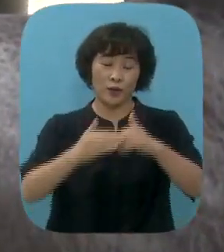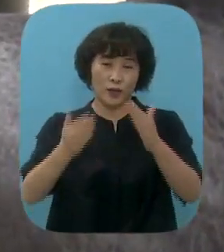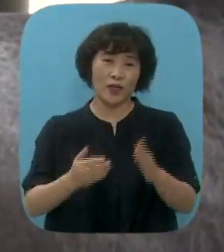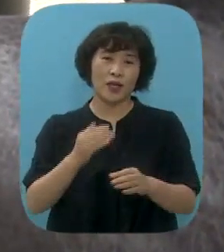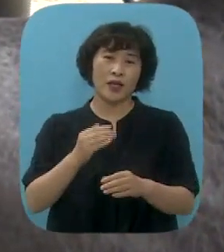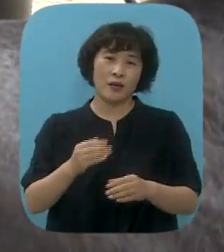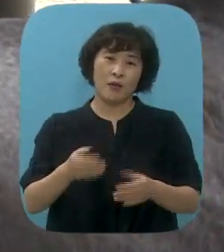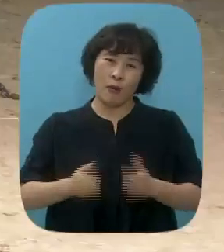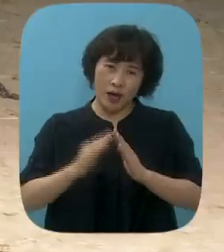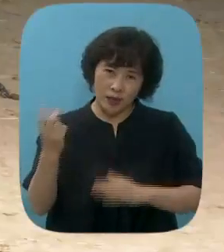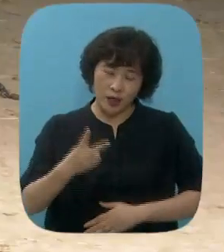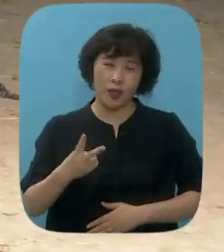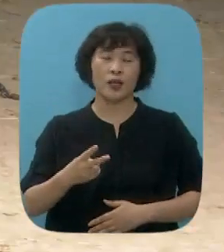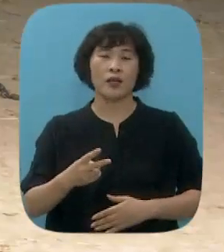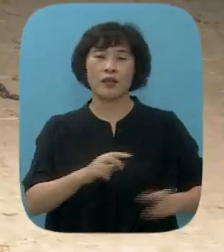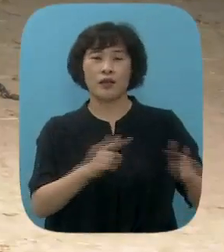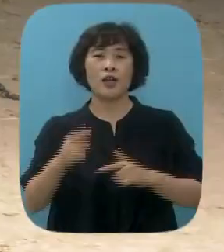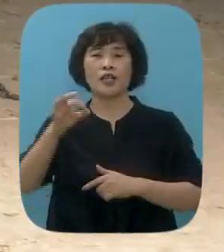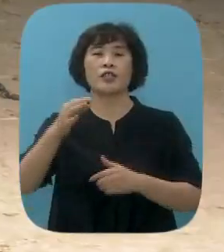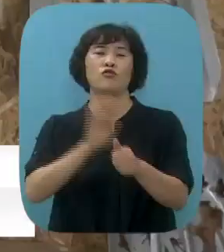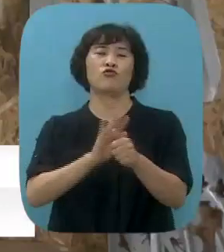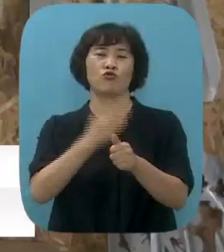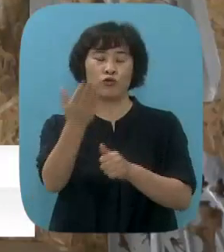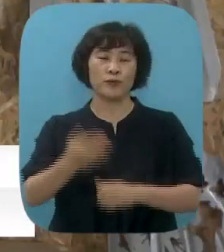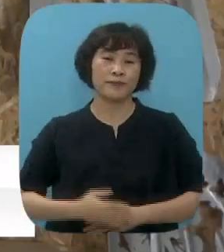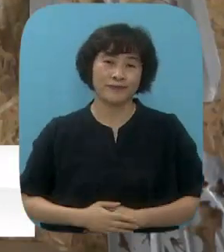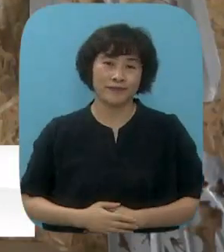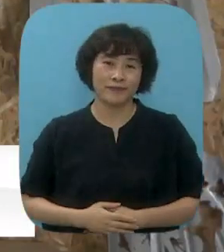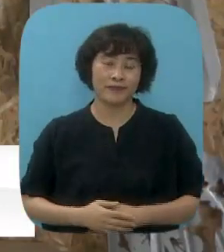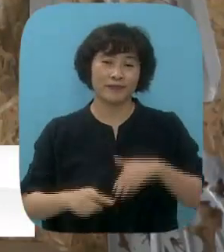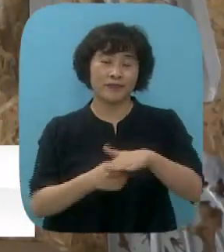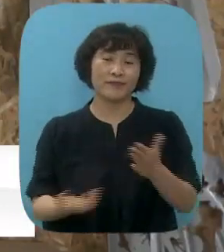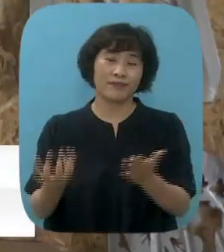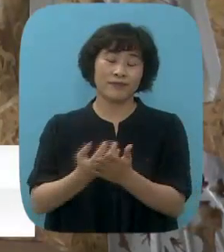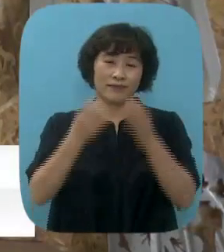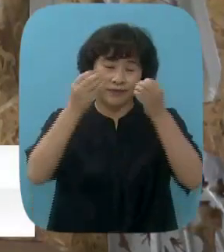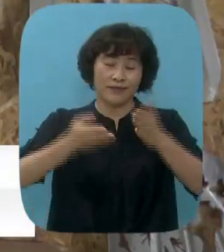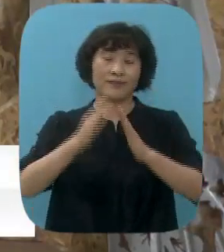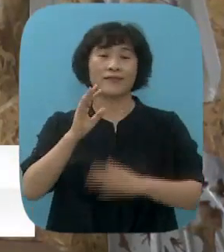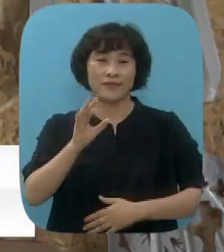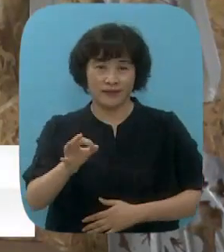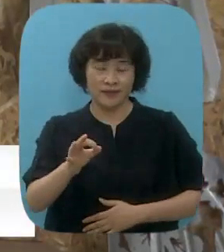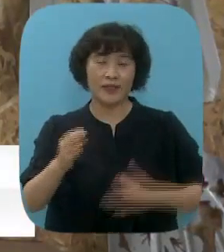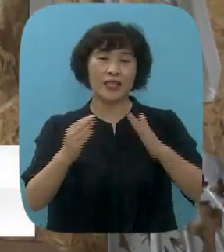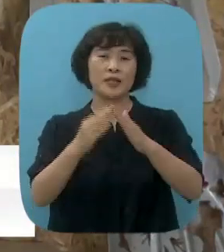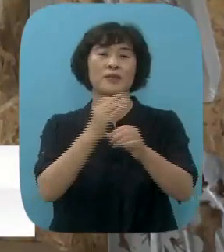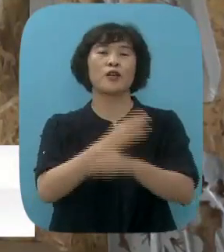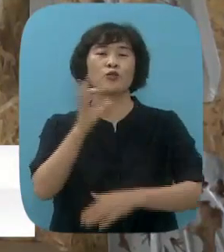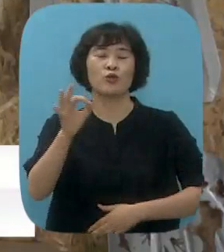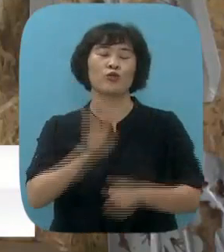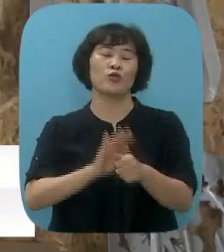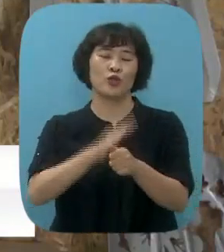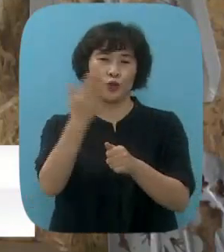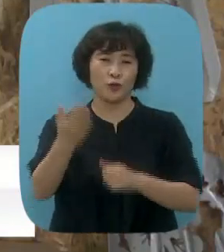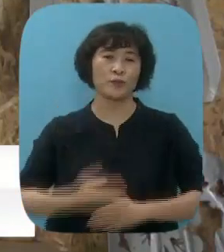영농 정착금 등을 지원받아 초기 기반을 닦을 수 있었습니다. 귀농어 창업자금 및 주택자금을 지원하고